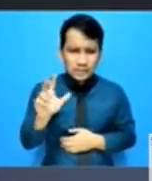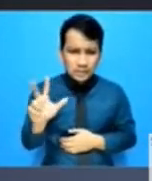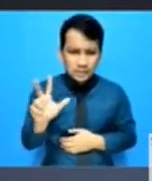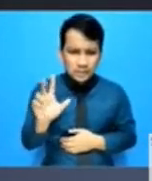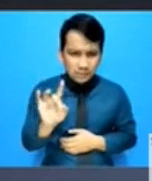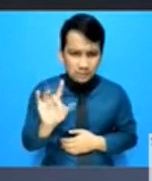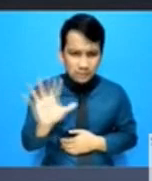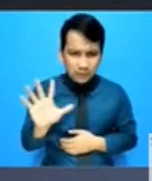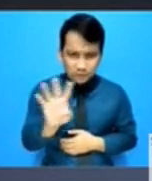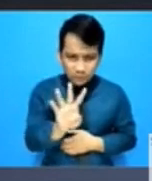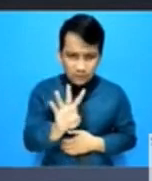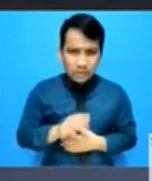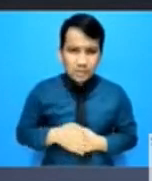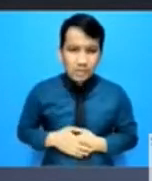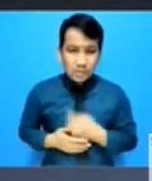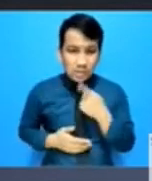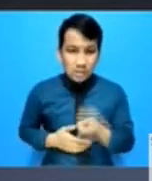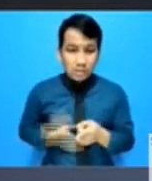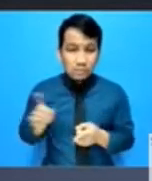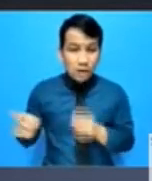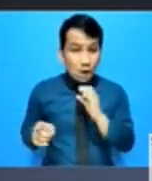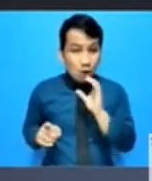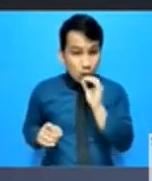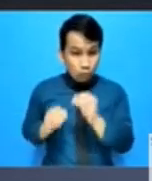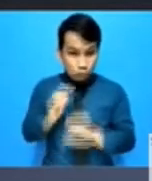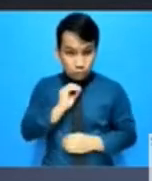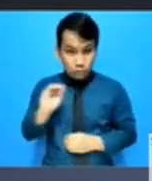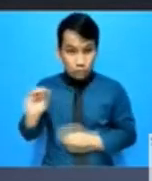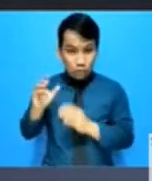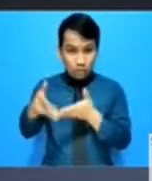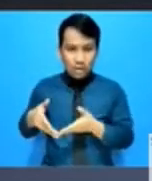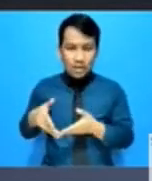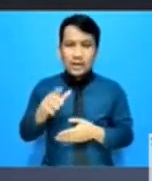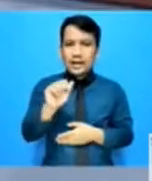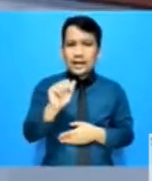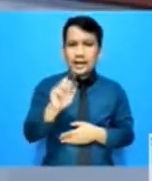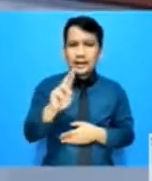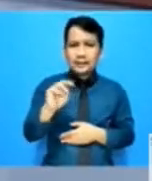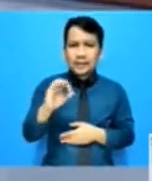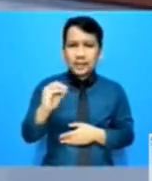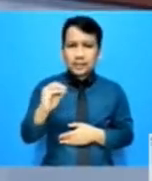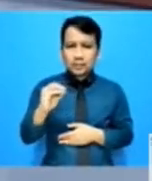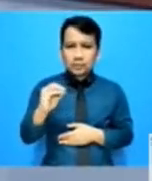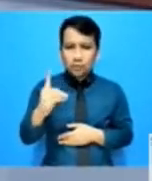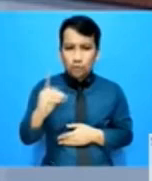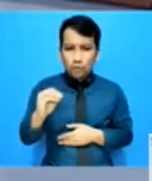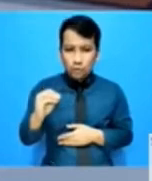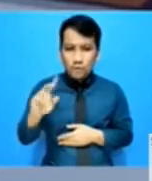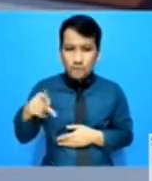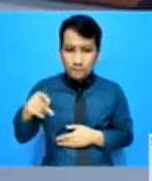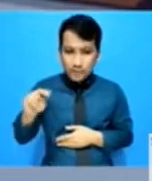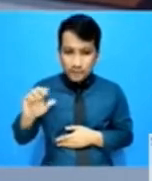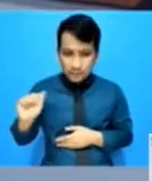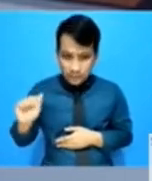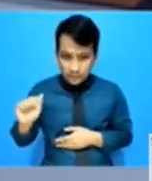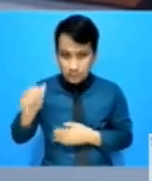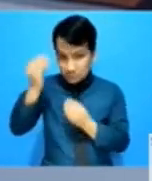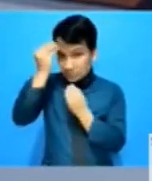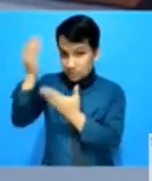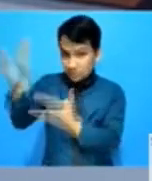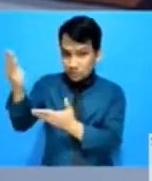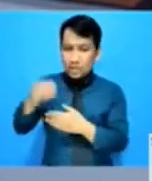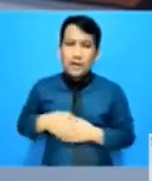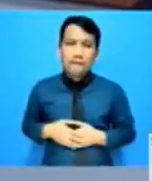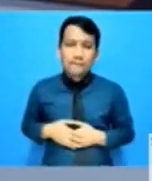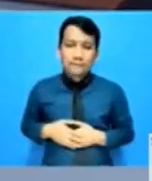NCX3854. At ang mayari raw nito, Arnaldo Peña. So sir, nabigyan kita ng information.